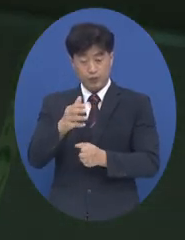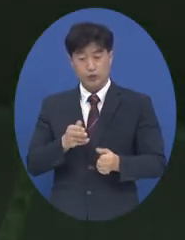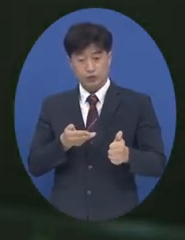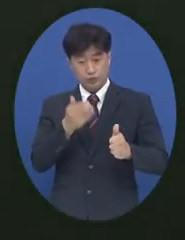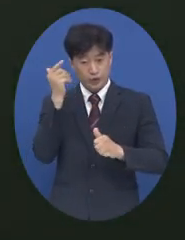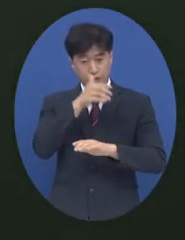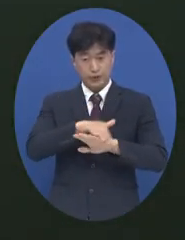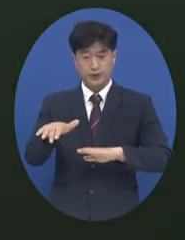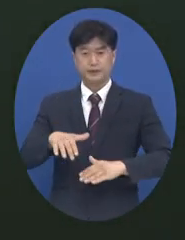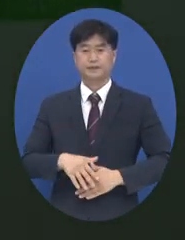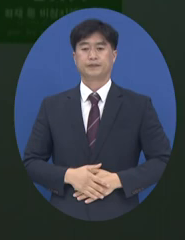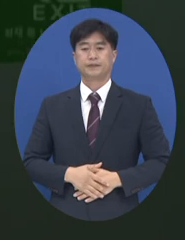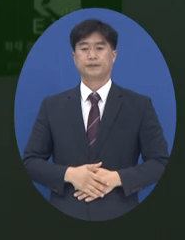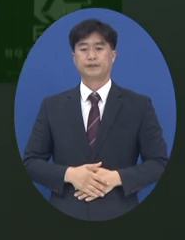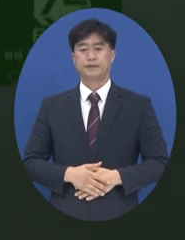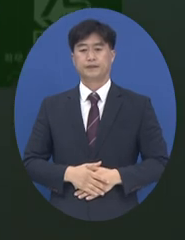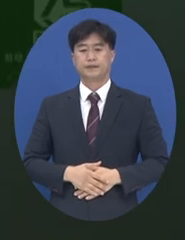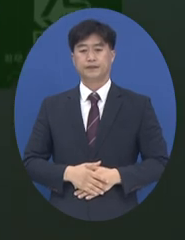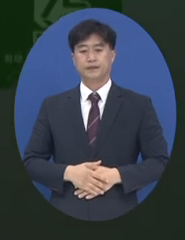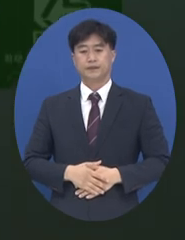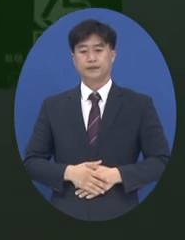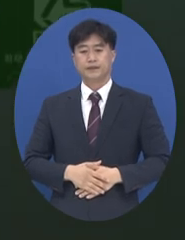경기 주 tv 구형 술입니다